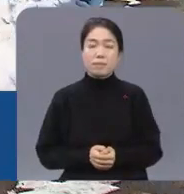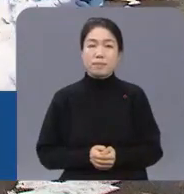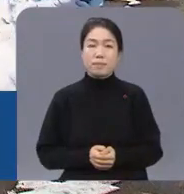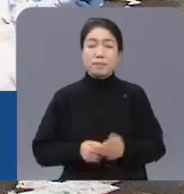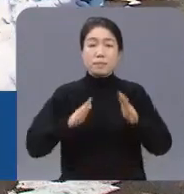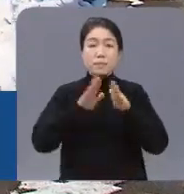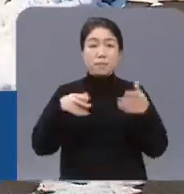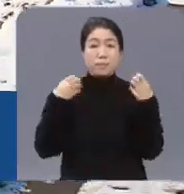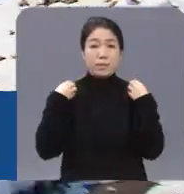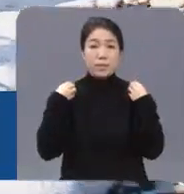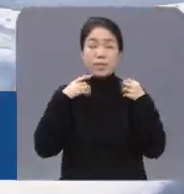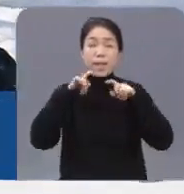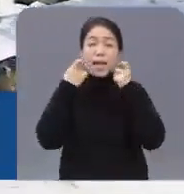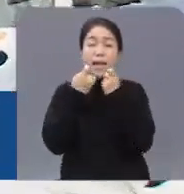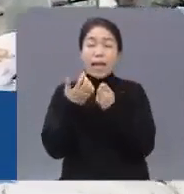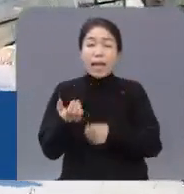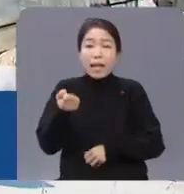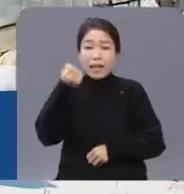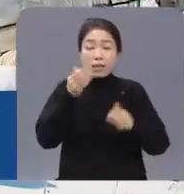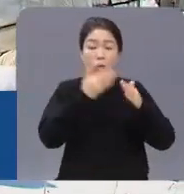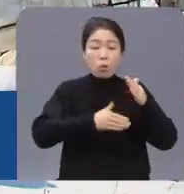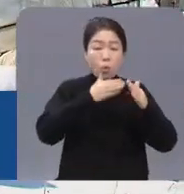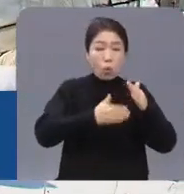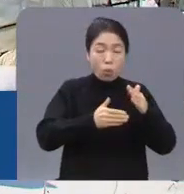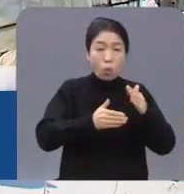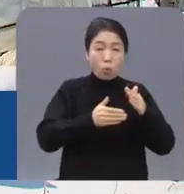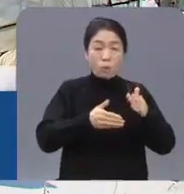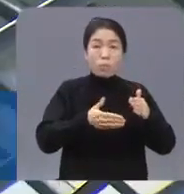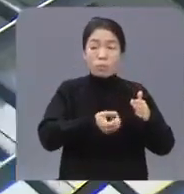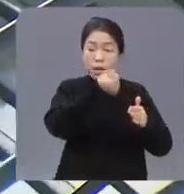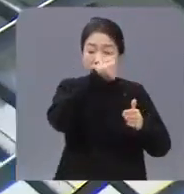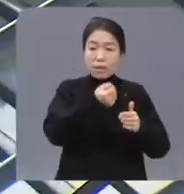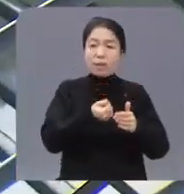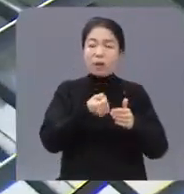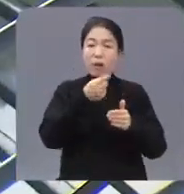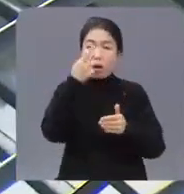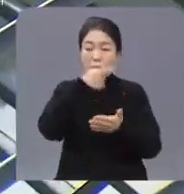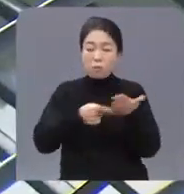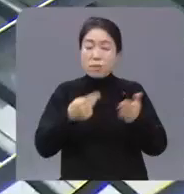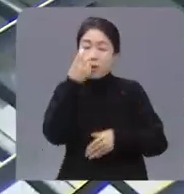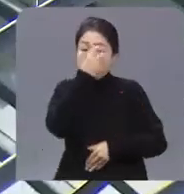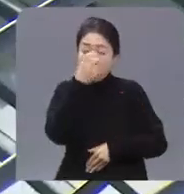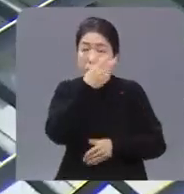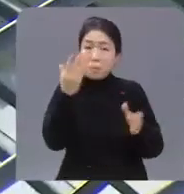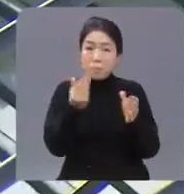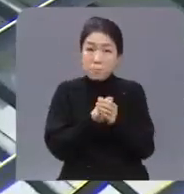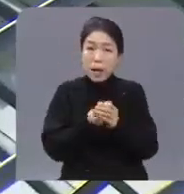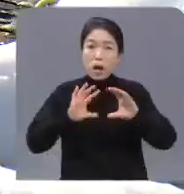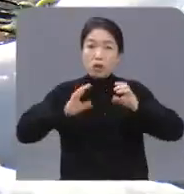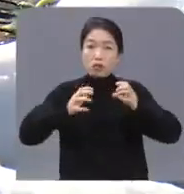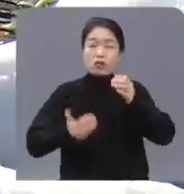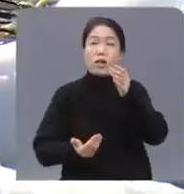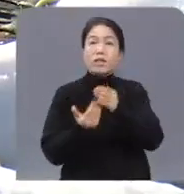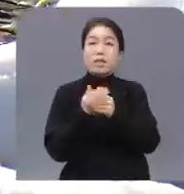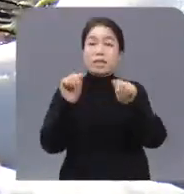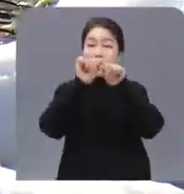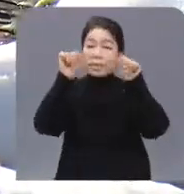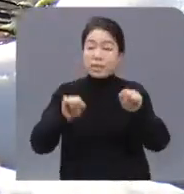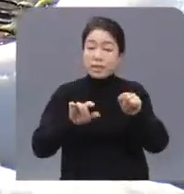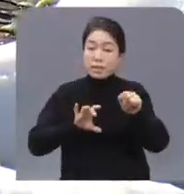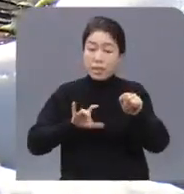전라남도는 사유시설물과 공공시설물 피해조사를 완료하고 국가재난관리 시스템에 입력을 마칠